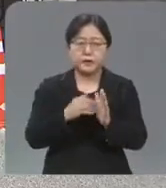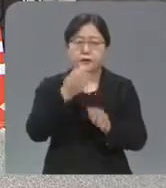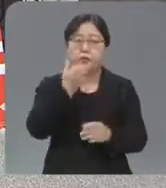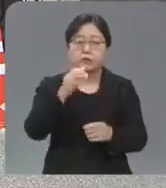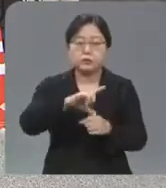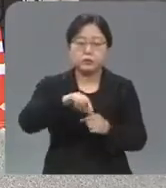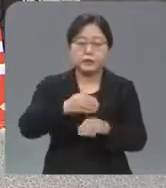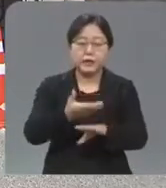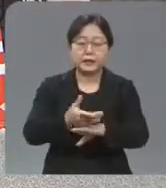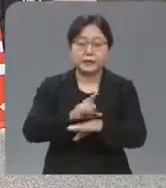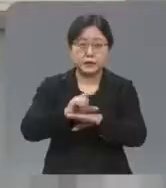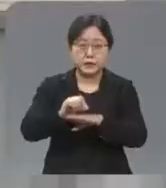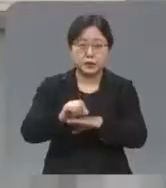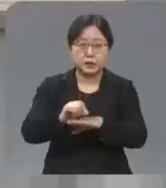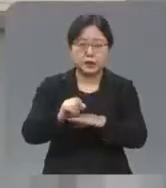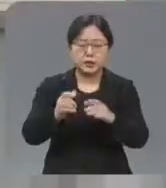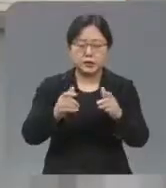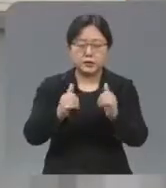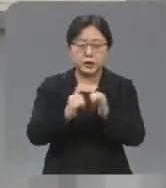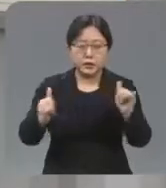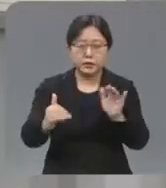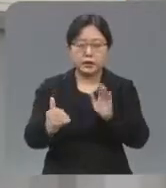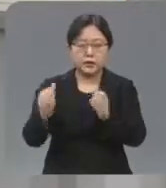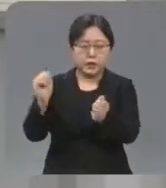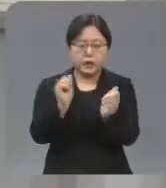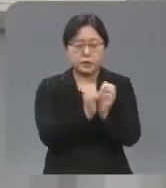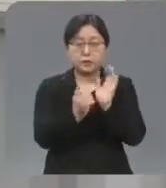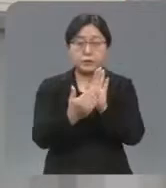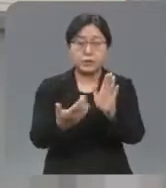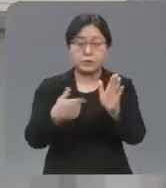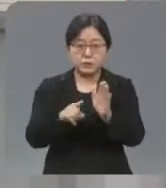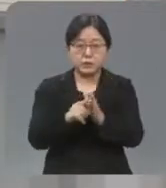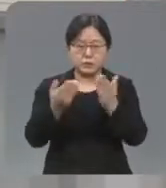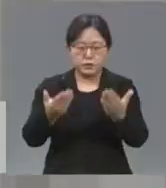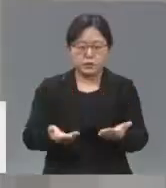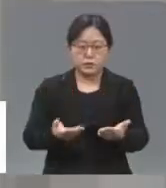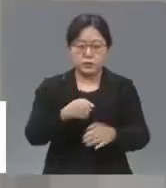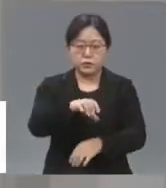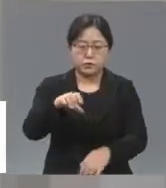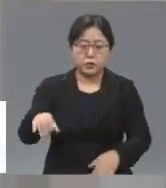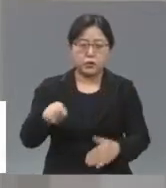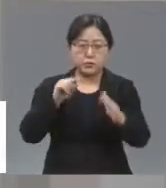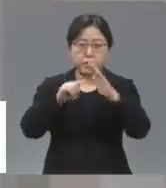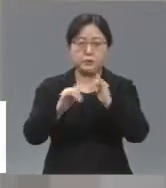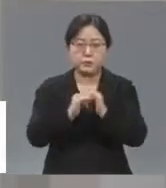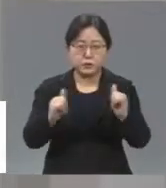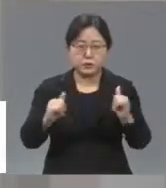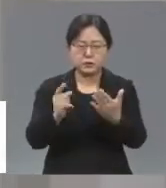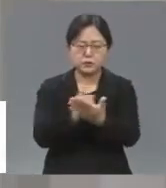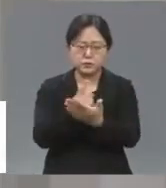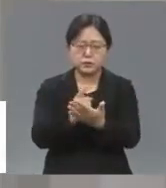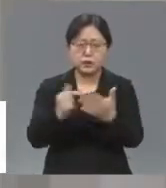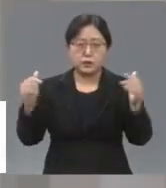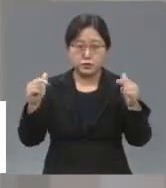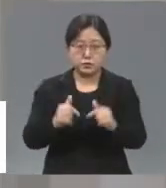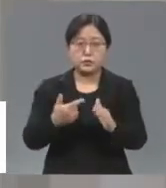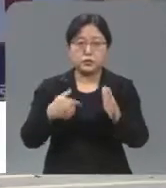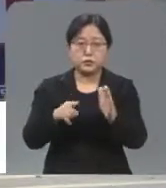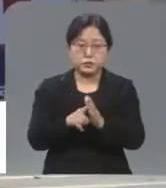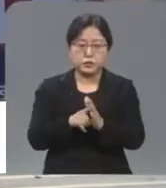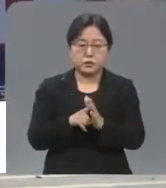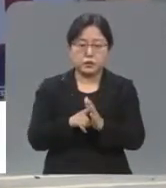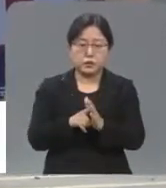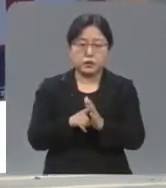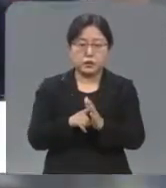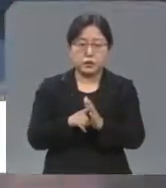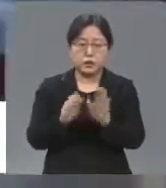등 외지인발 확산세를 차단하기 위해서입니다. 휴게소 주요 시설은 방문자들의 접촉을 최소화하기 위해